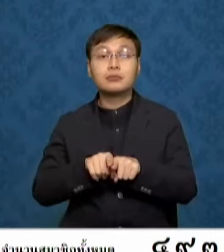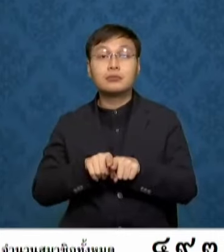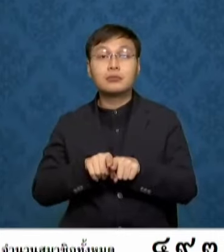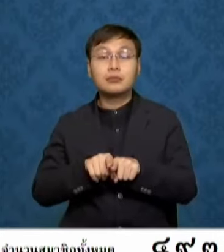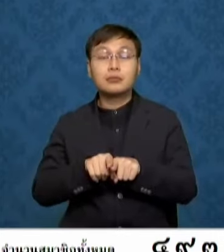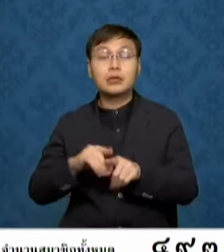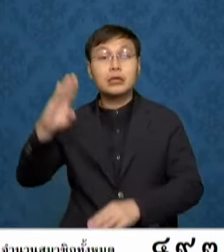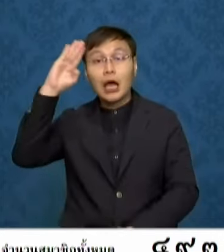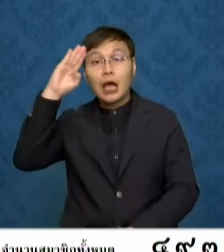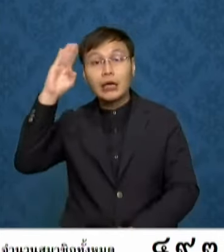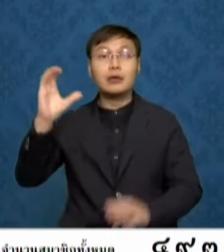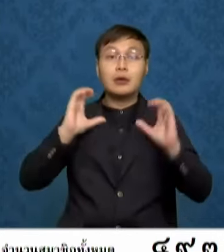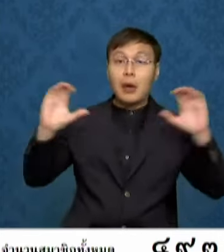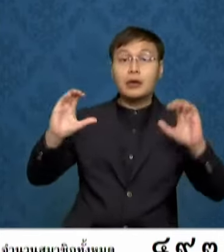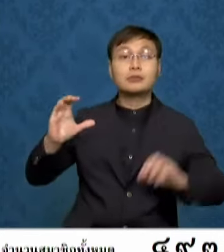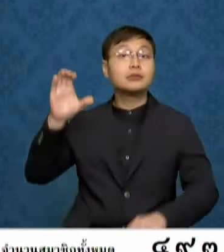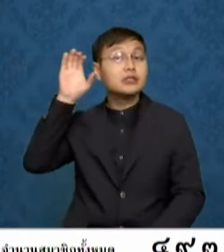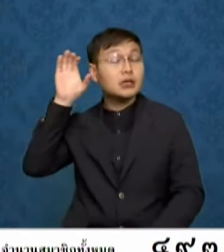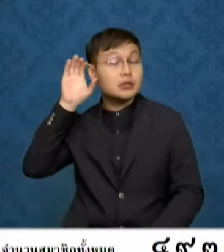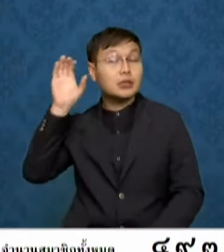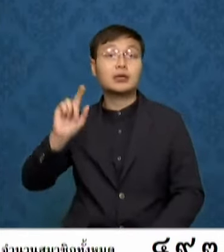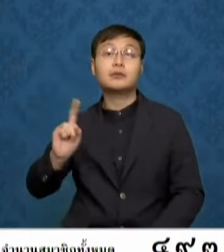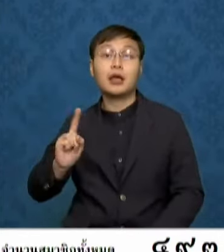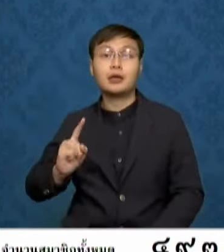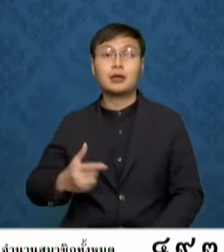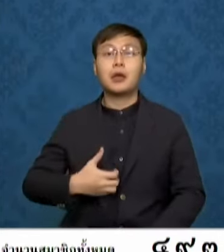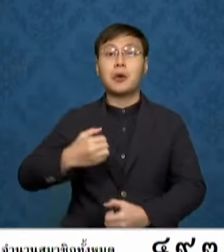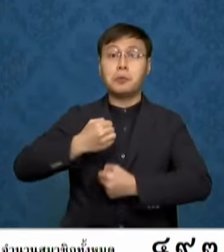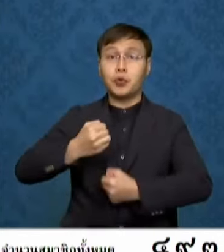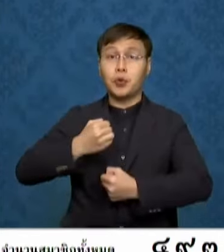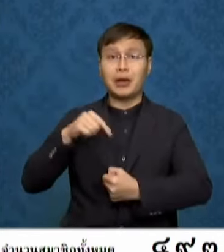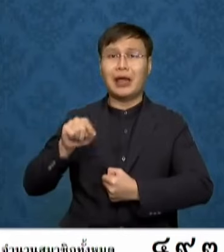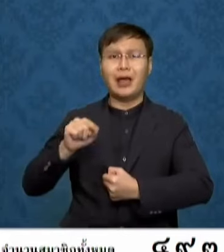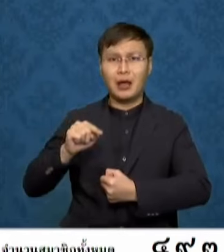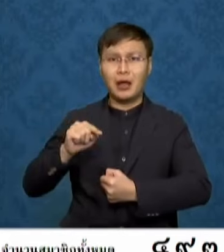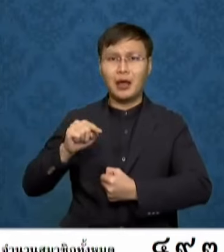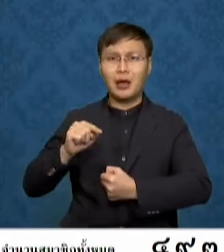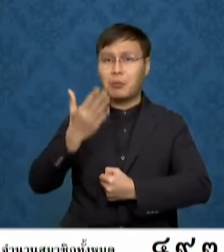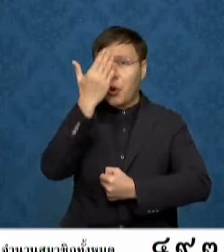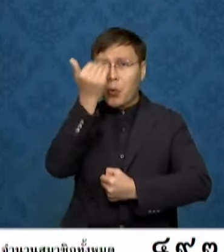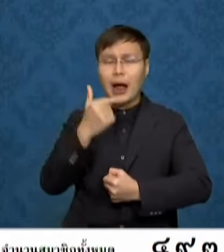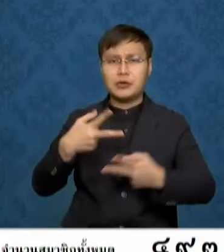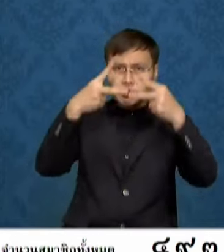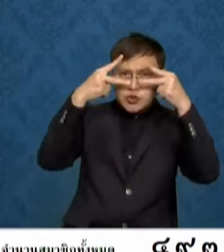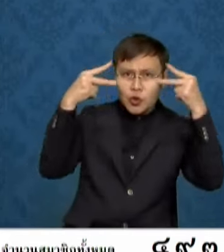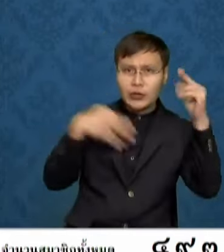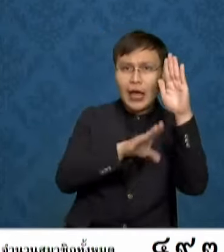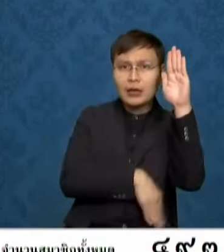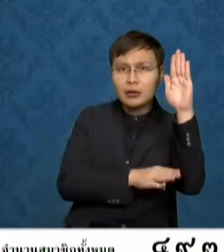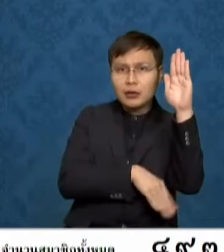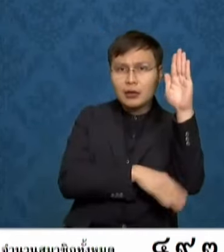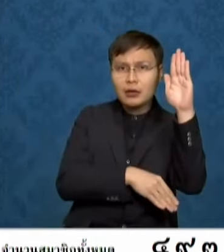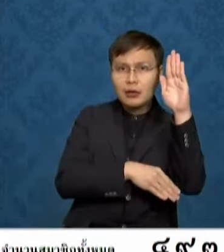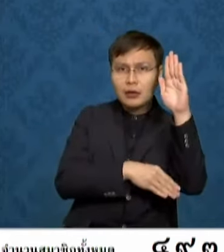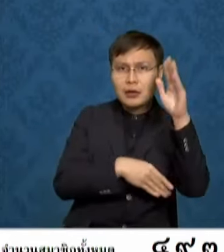ไทยและทหารเชื่อว่าเชื่อมาโดยตลอดนะครับว่าเหตุการณ์ทั้งหมดนั้นต้องมาจากการที่ผู้ก่อการร้ายจากโจรใต้ที่มี